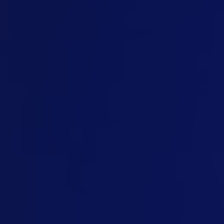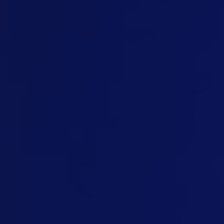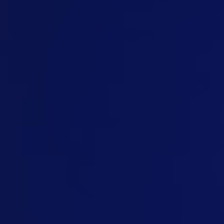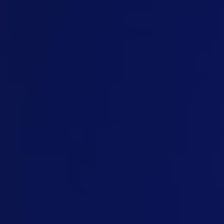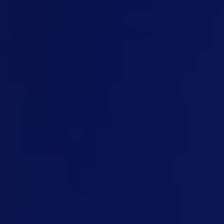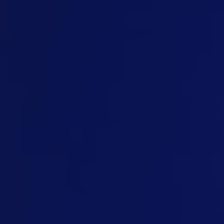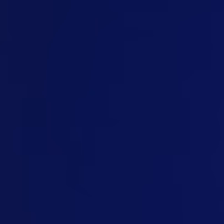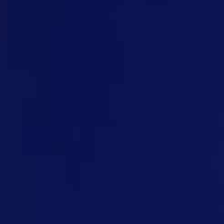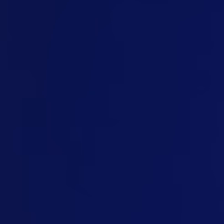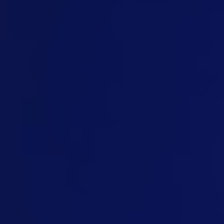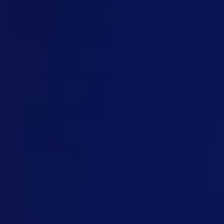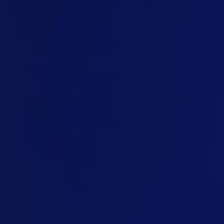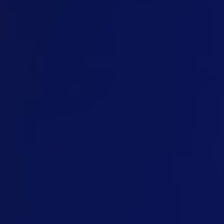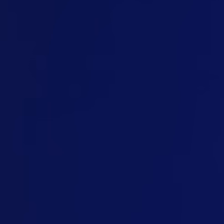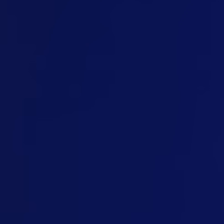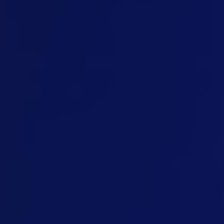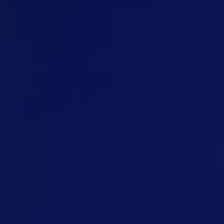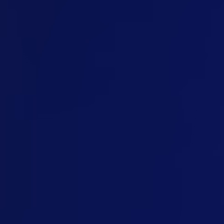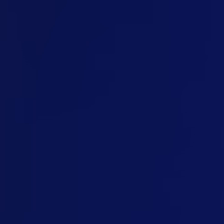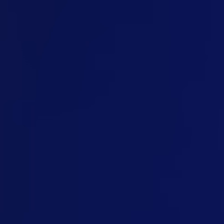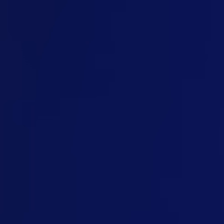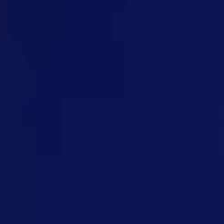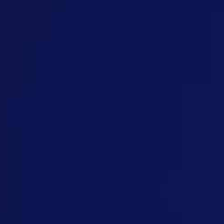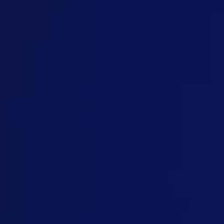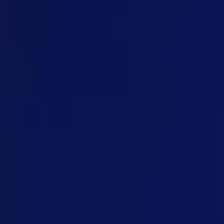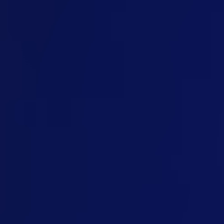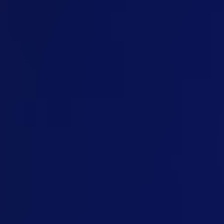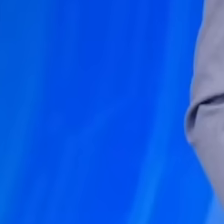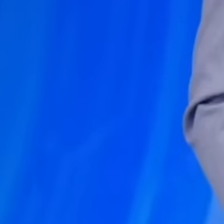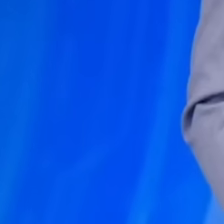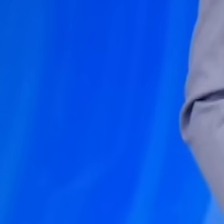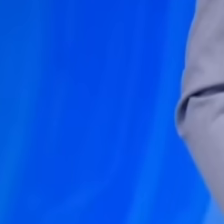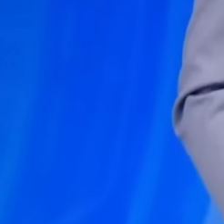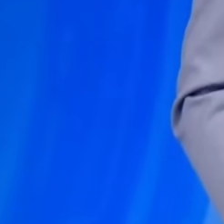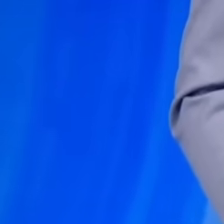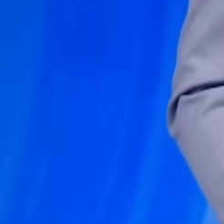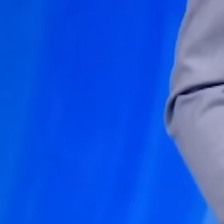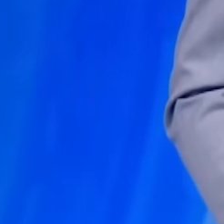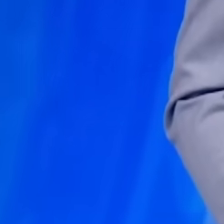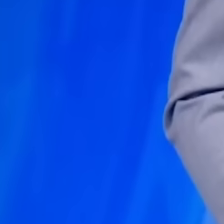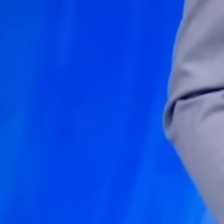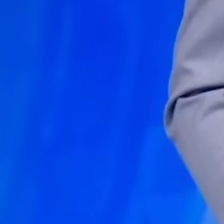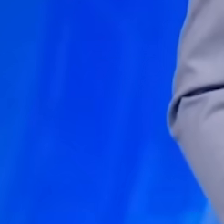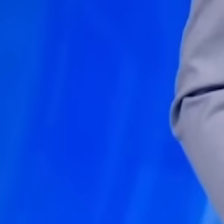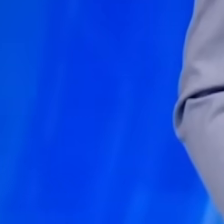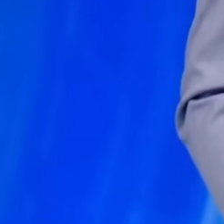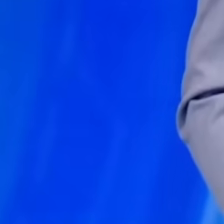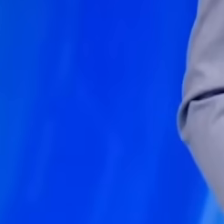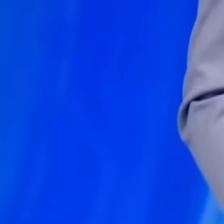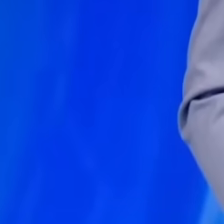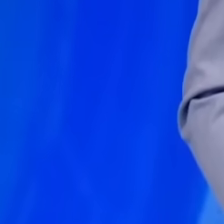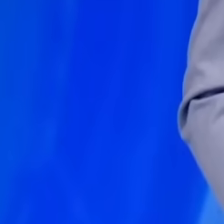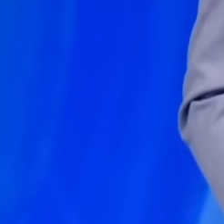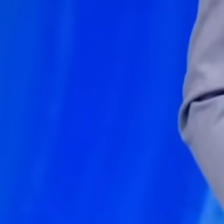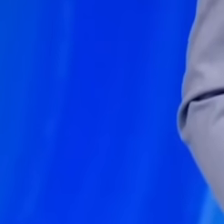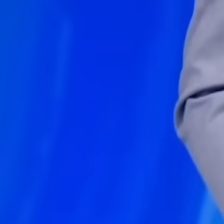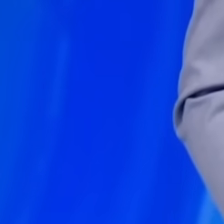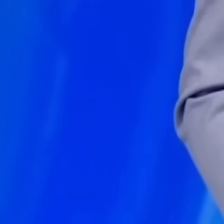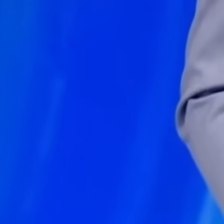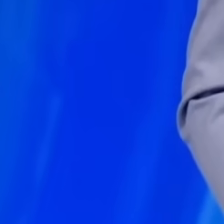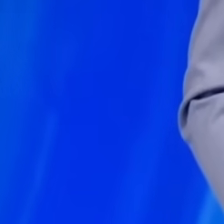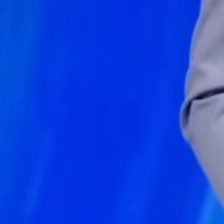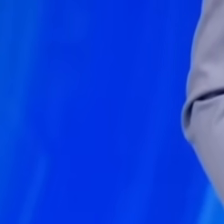Mga kapuso, salamat po sa inyong pagsaksi. Ako si Pia Arcangel. Sa ngalan ni Egan Arnold Clavio, ako po si Ian